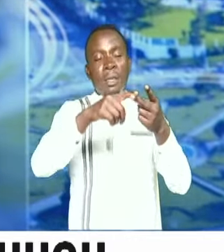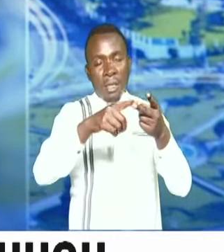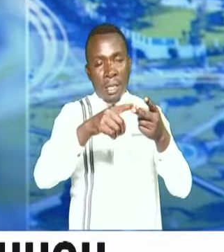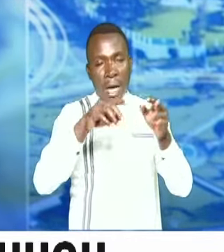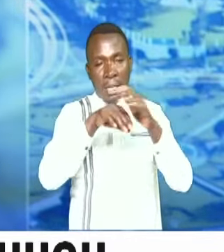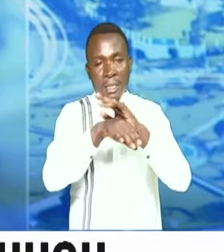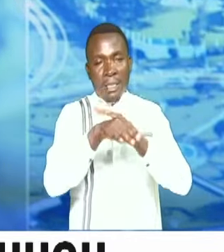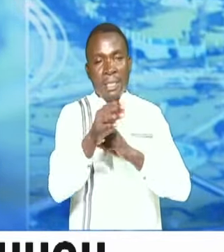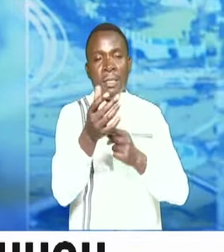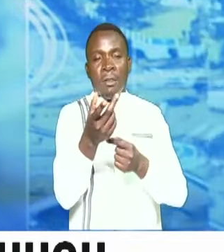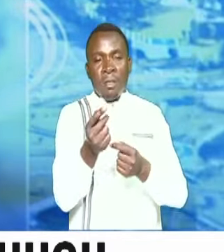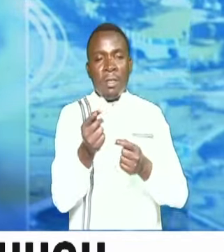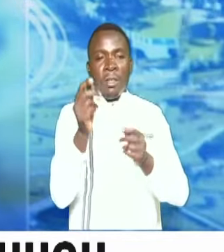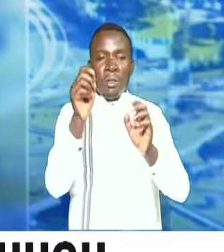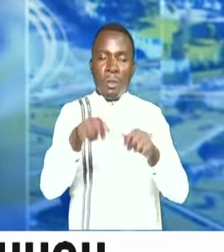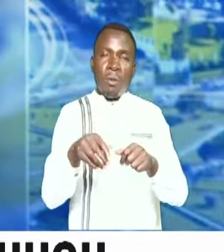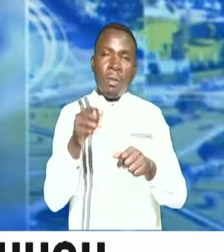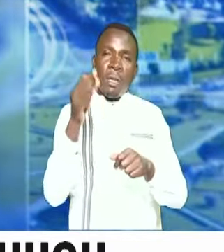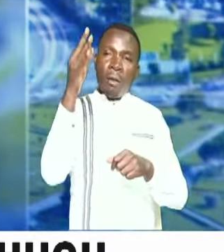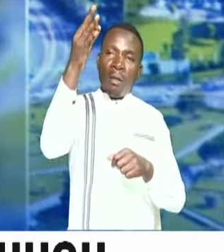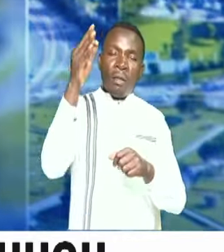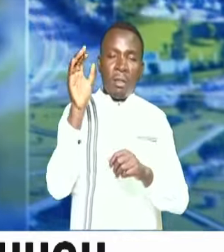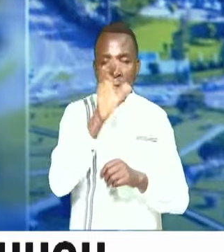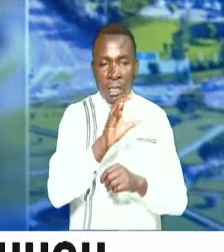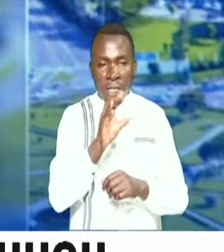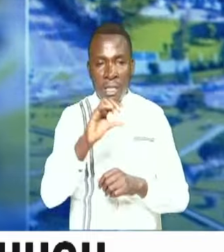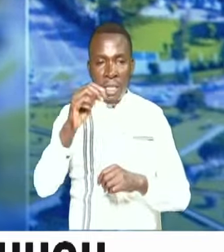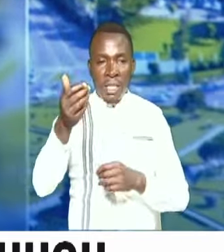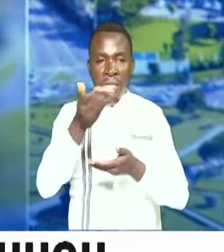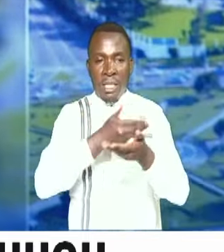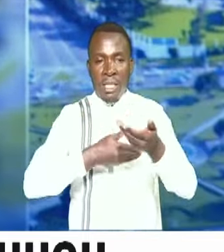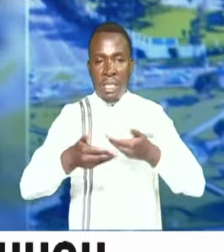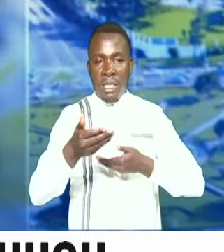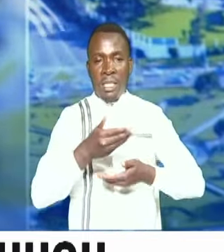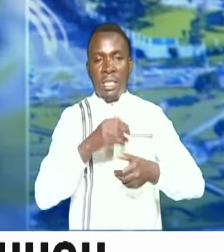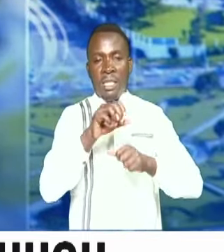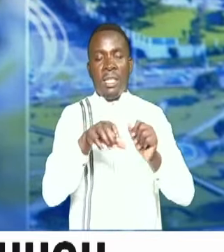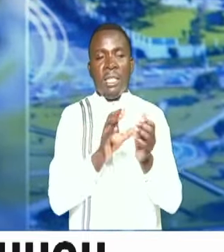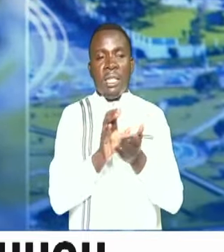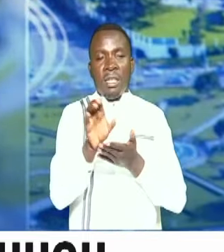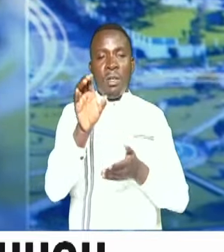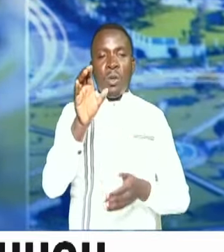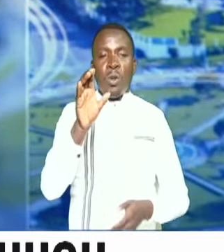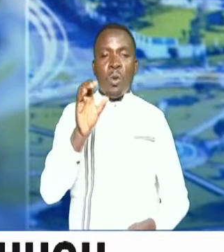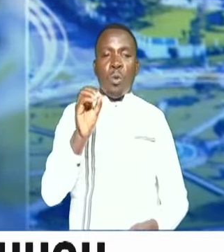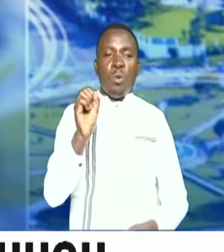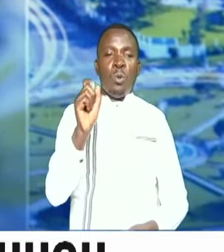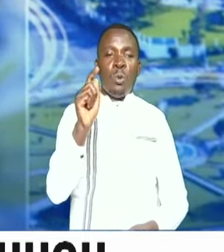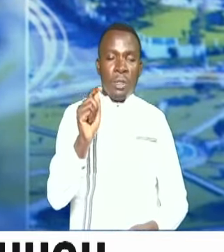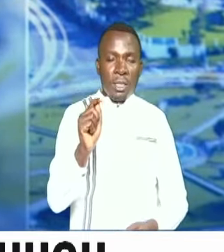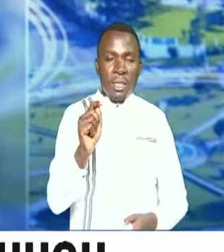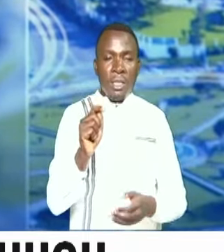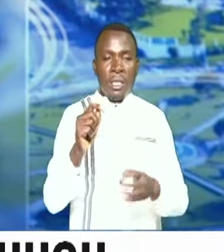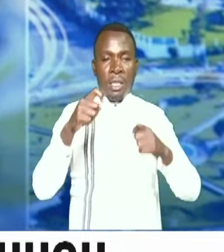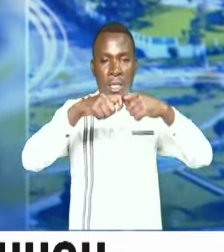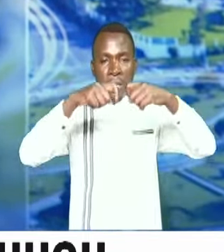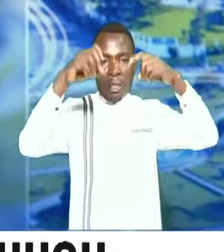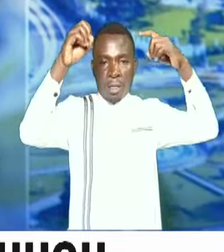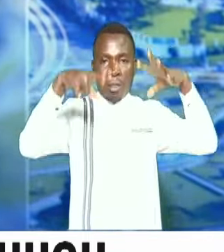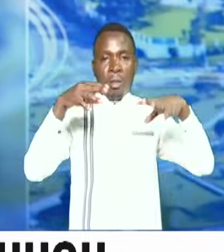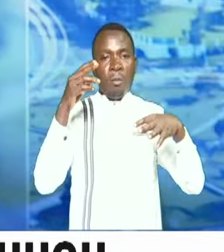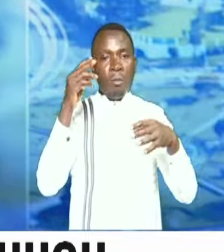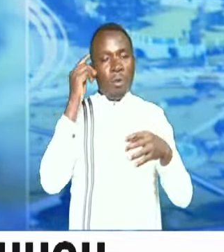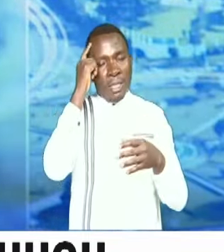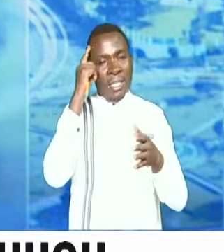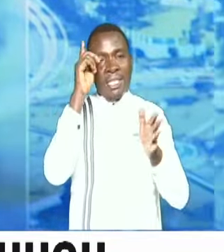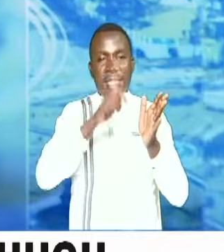cyo twazagishakira ikindi kiganiro ndetse niki avuze kijyanye n'ikiguzi cy'amashanyarazi ibyo mubitekerezaho